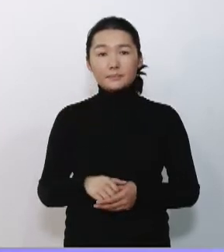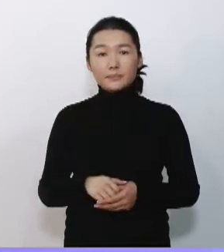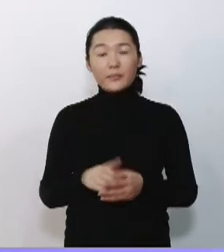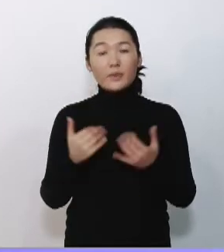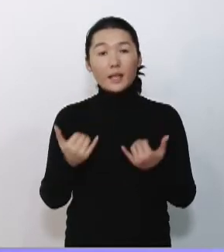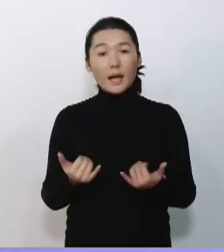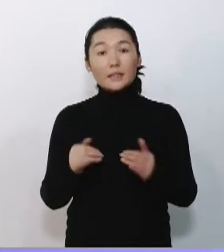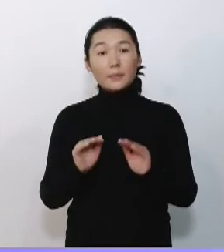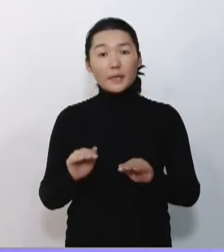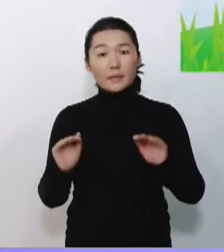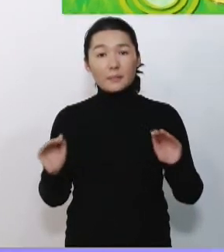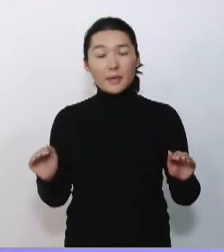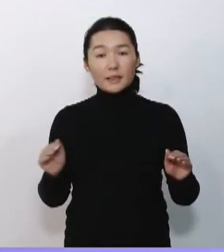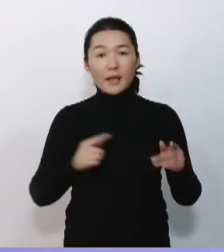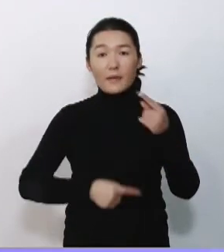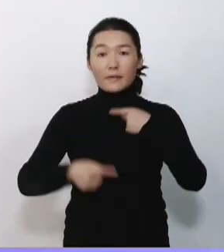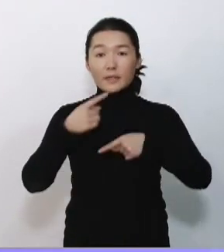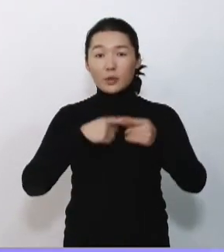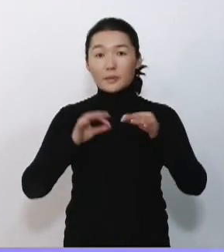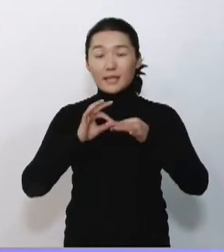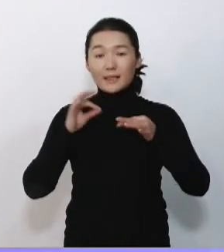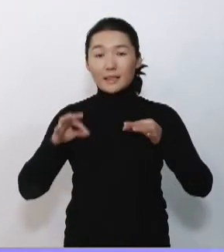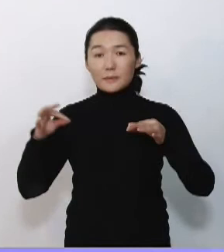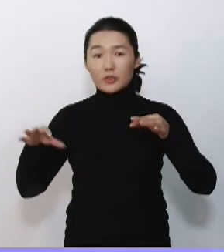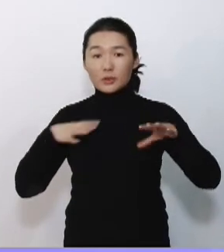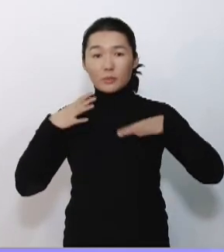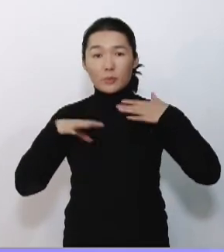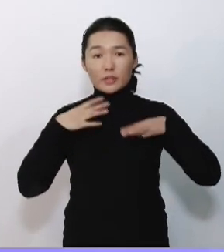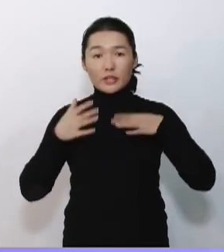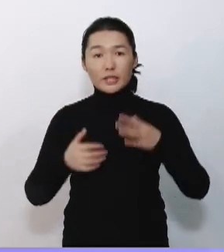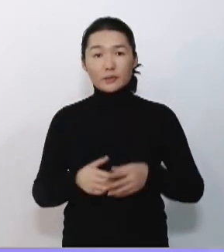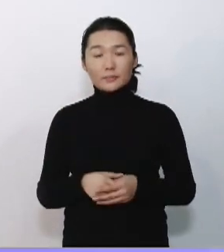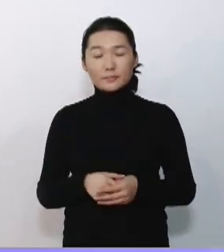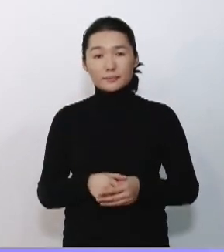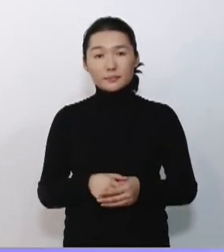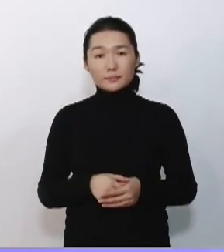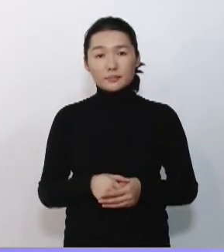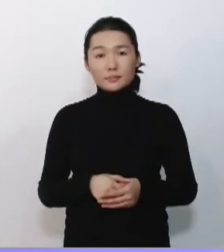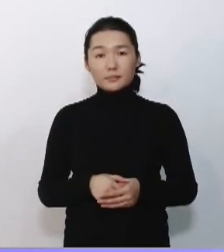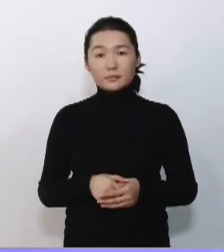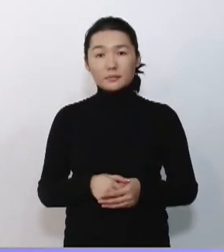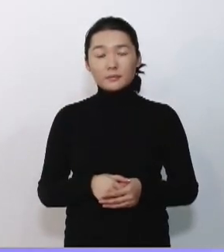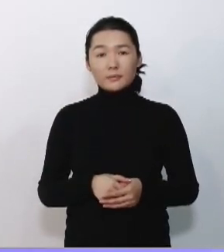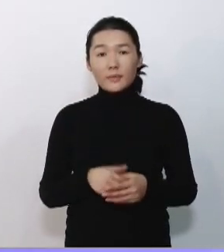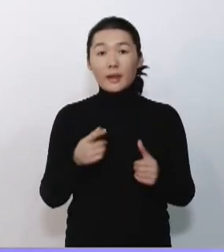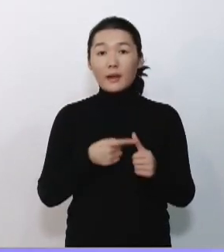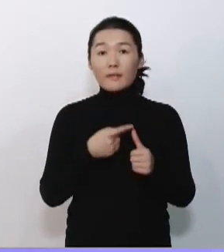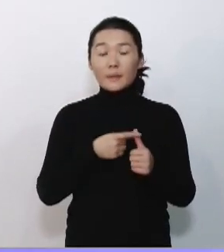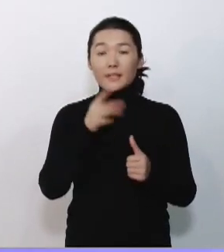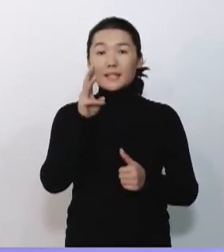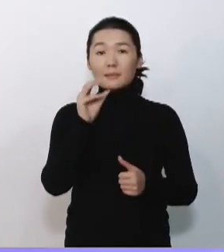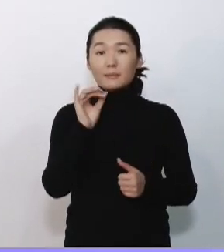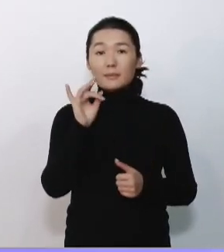А теперь, ребята, вернемся к логическому упражнению. В имени